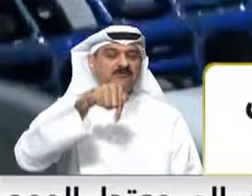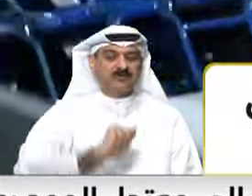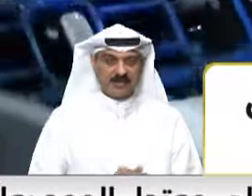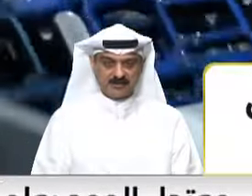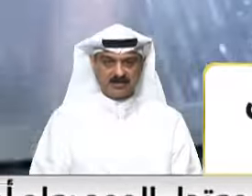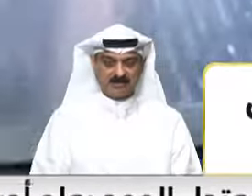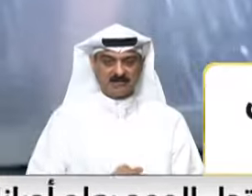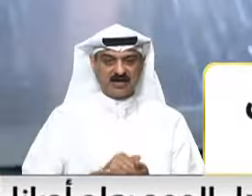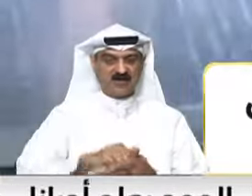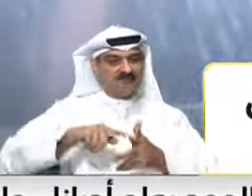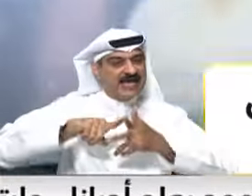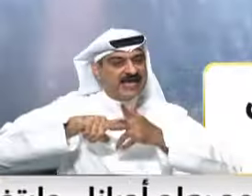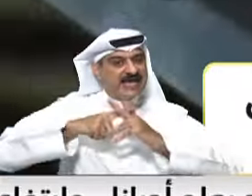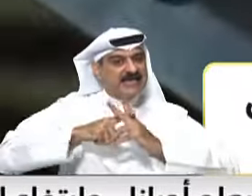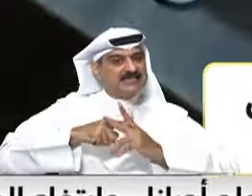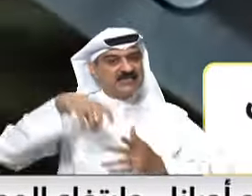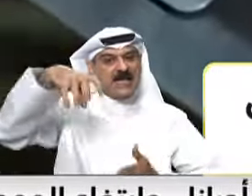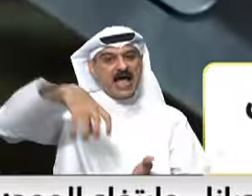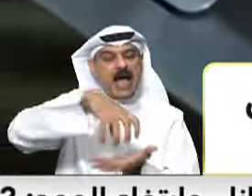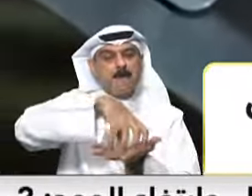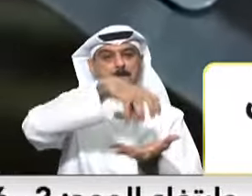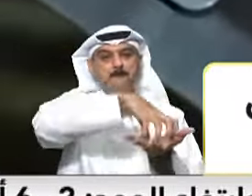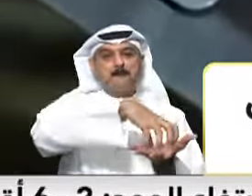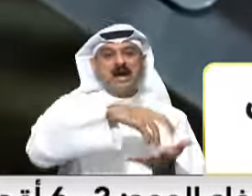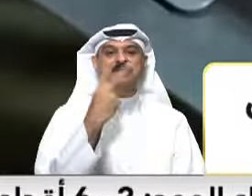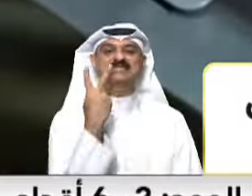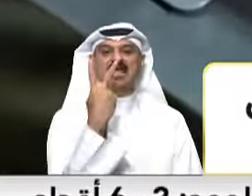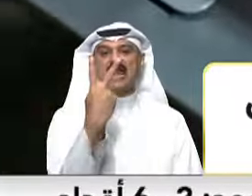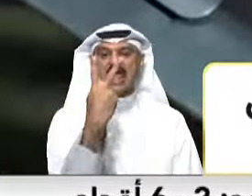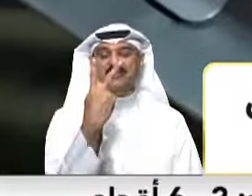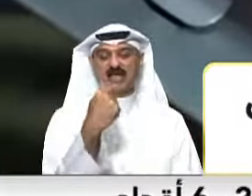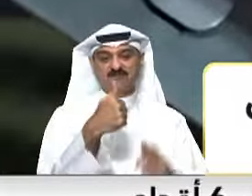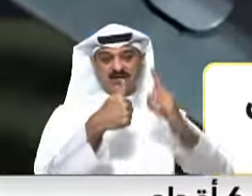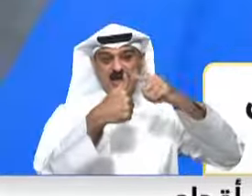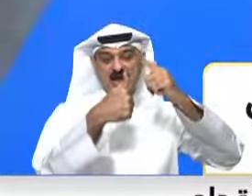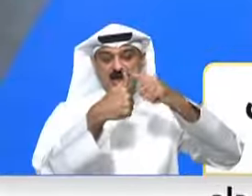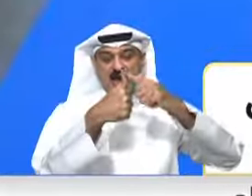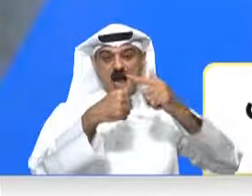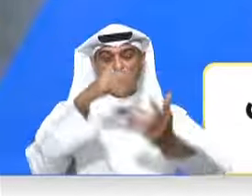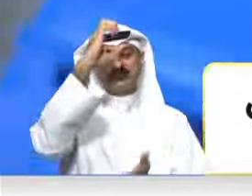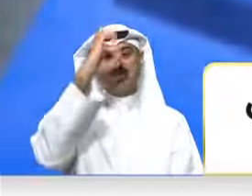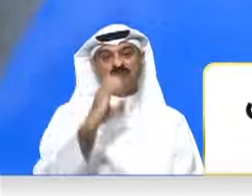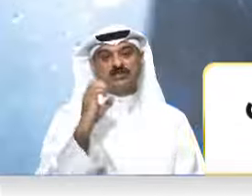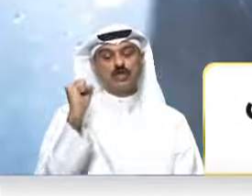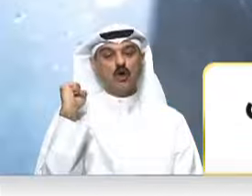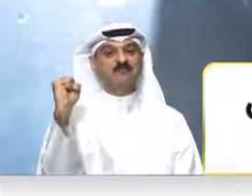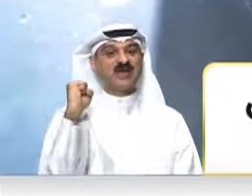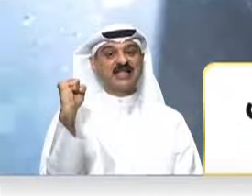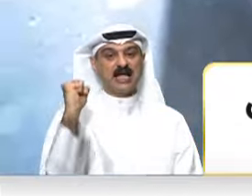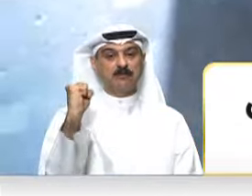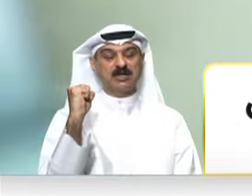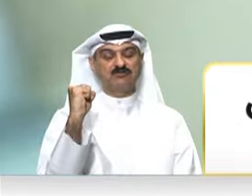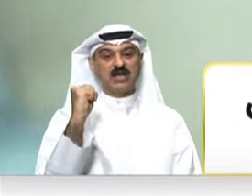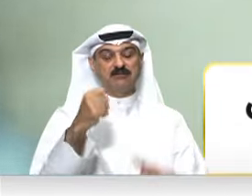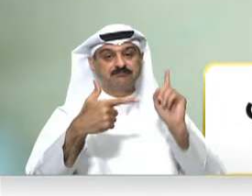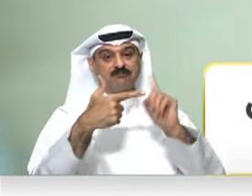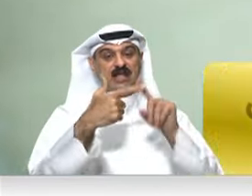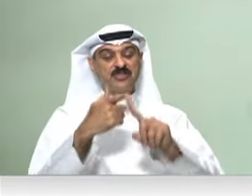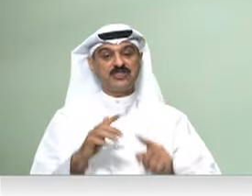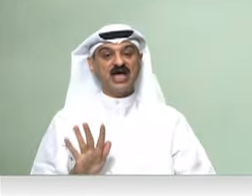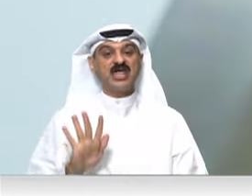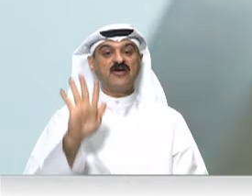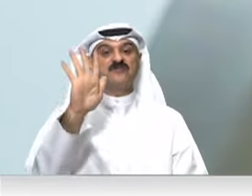كصناعة، احنا عندنا اليوم مخبزين جدد، مخبز في جنوب الكويت فهد الأحمد، ومخبز في شمال الكويت سعد العبدالله، اللي تغطي